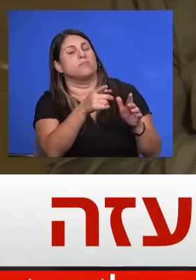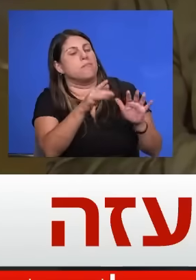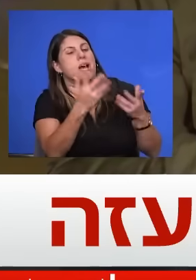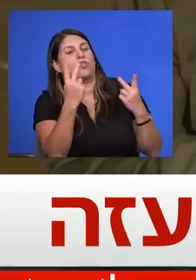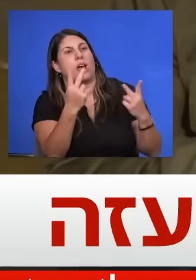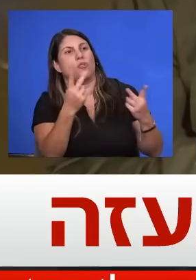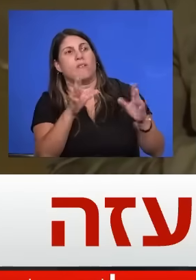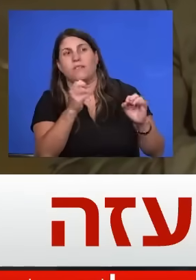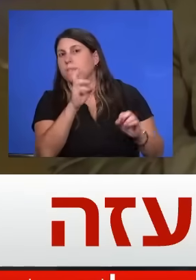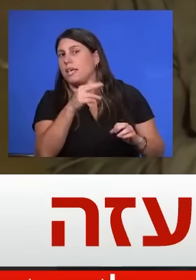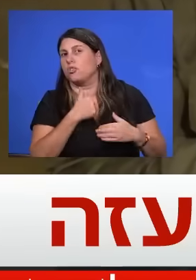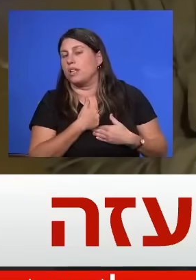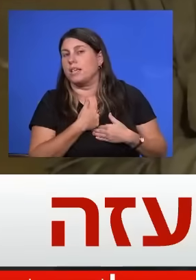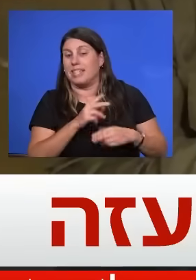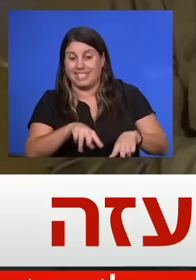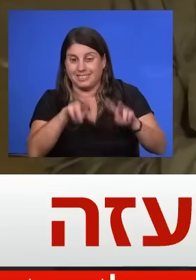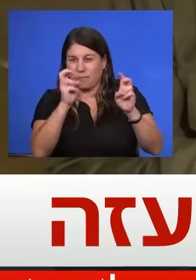באמת לנצל את הפלטפורמה הזאת מעט,